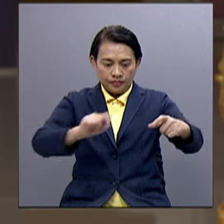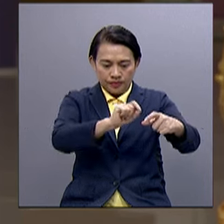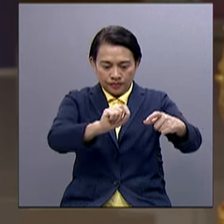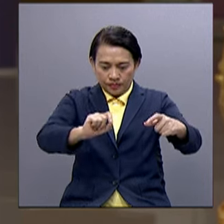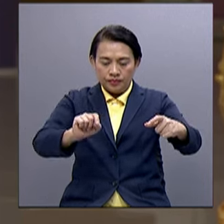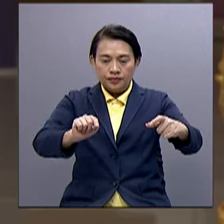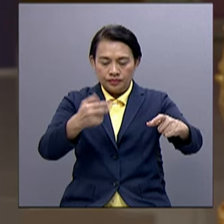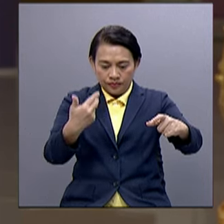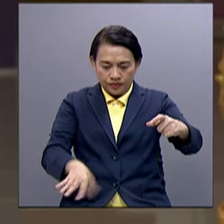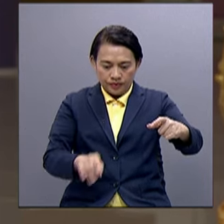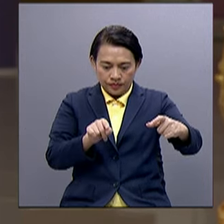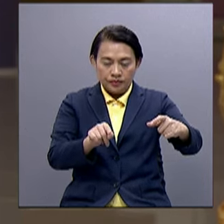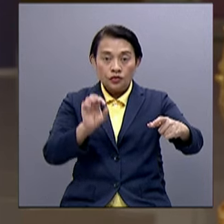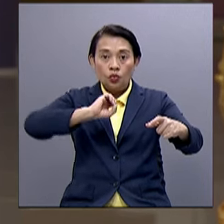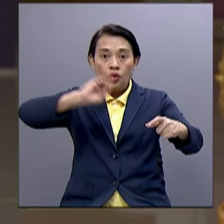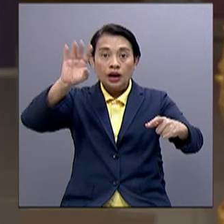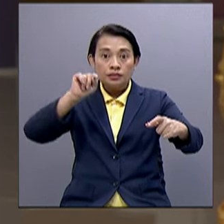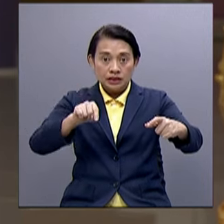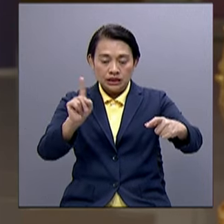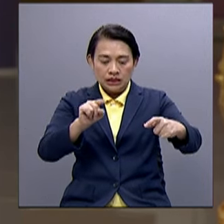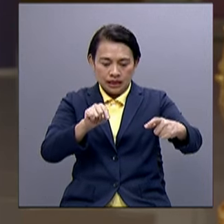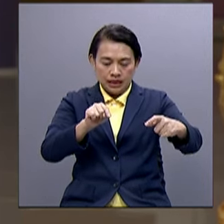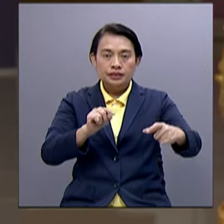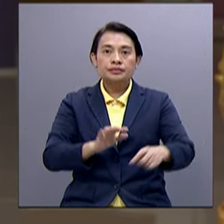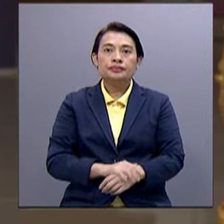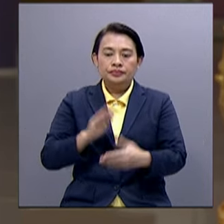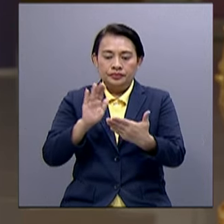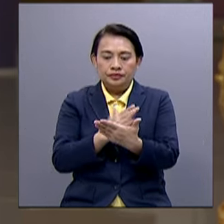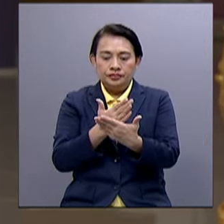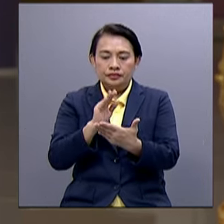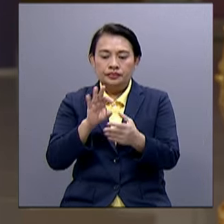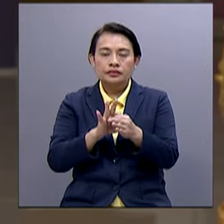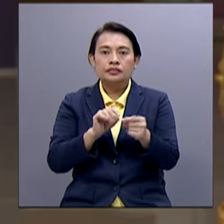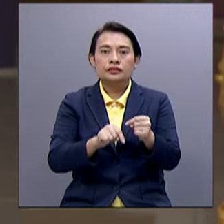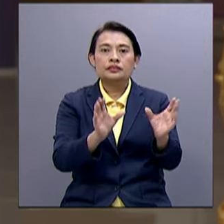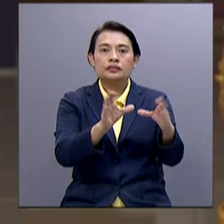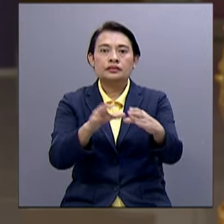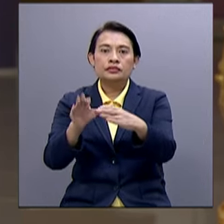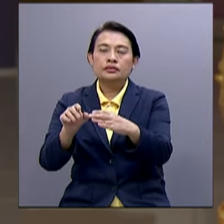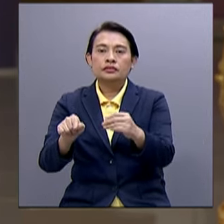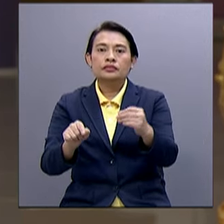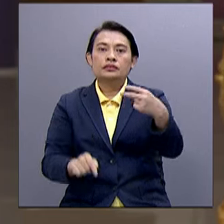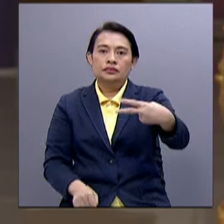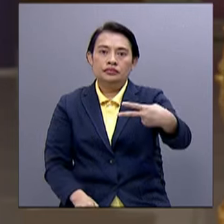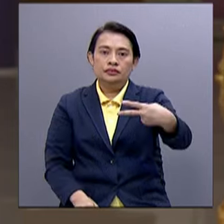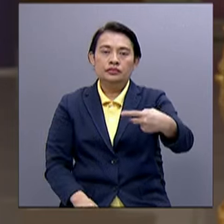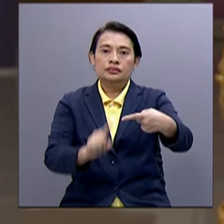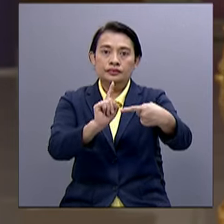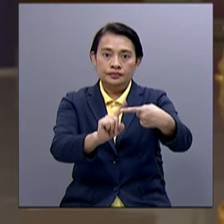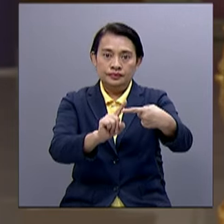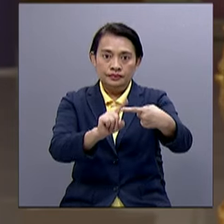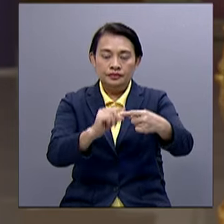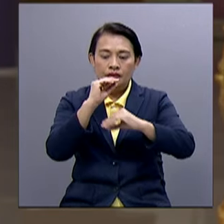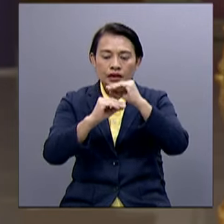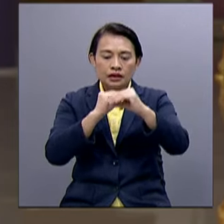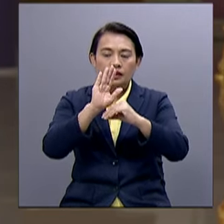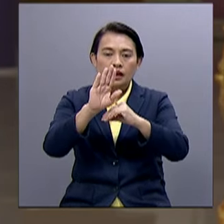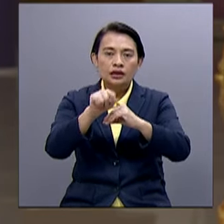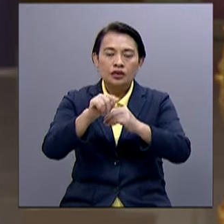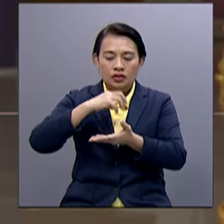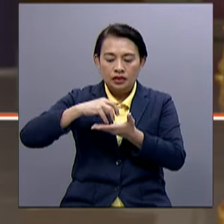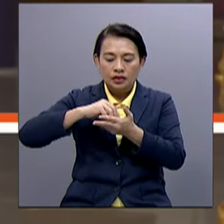ดคือตัวอุรังคธาตุเนี่ยถ้าเราแบ่งเป็นกรุ๊ปใหญ่ๆมันจะแบ่งเป็น2กรุ๊ปกรุ๊ปแรกก็คือนิทานปรัมปราหรือนิ